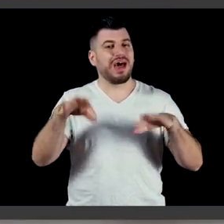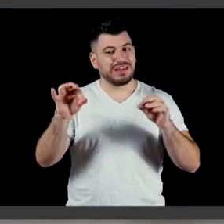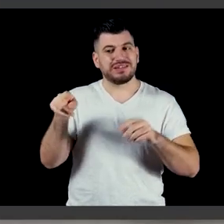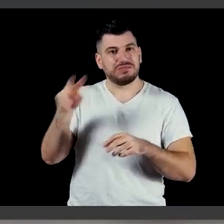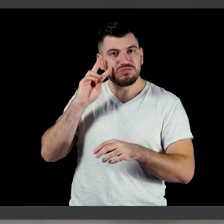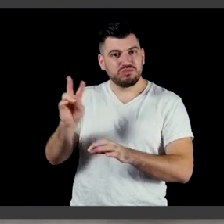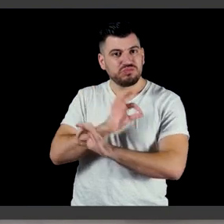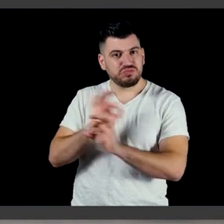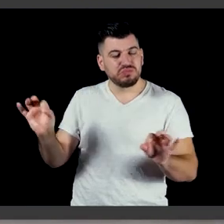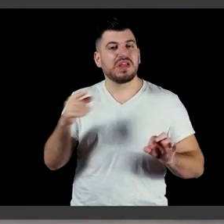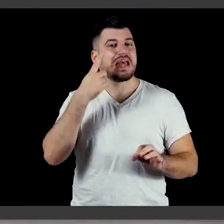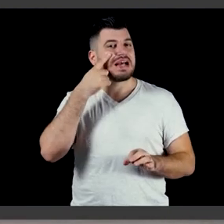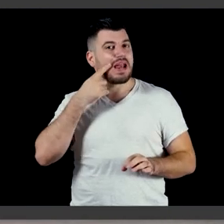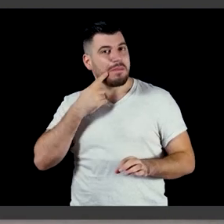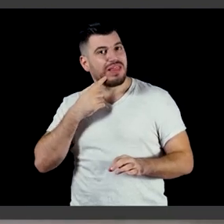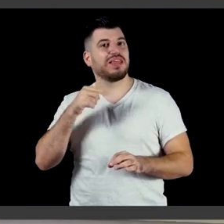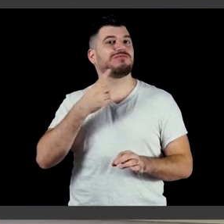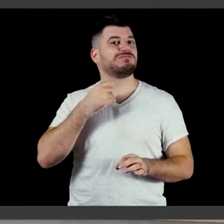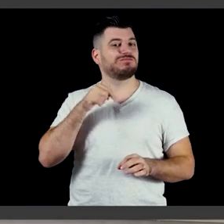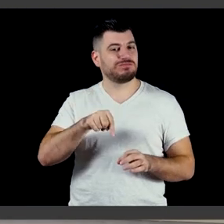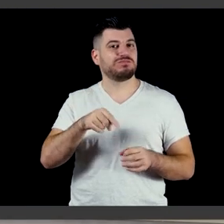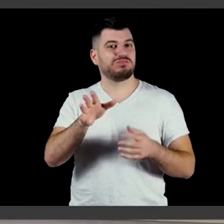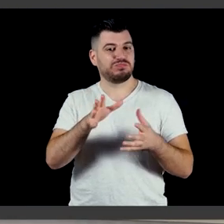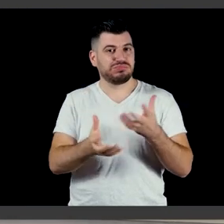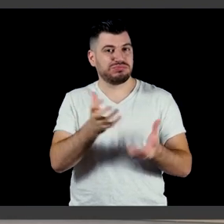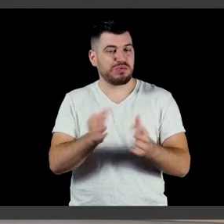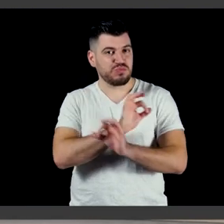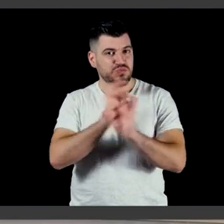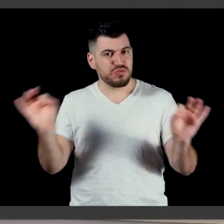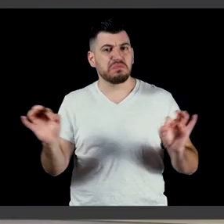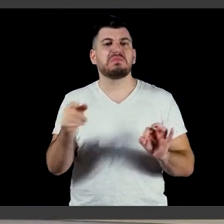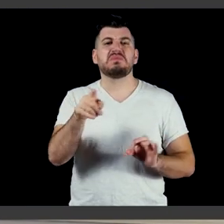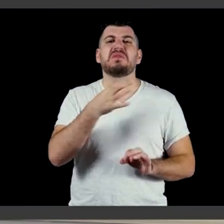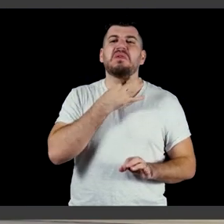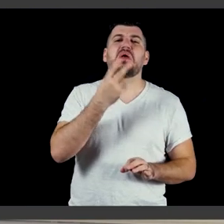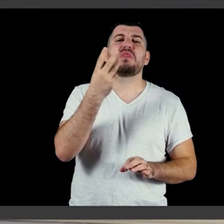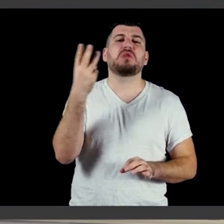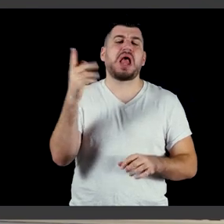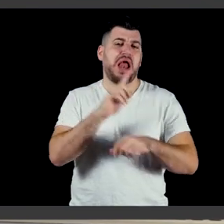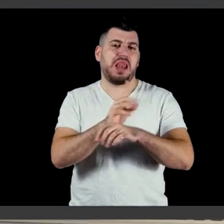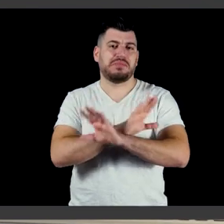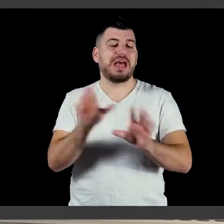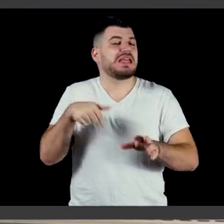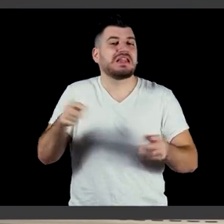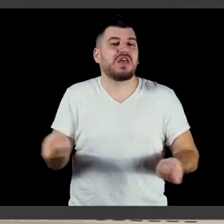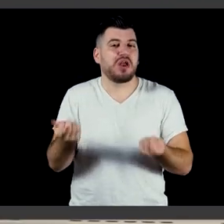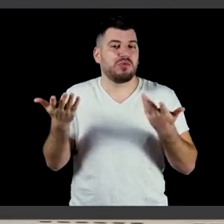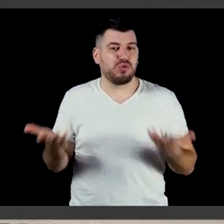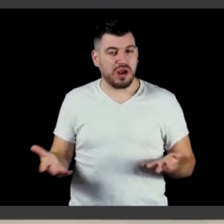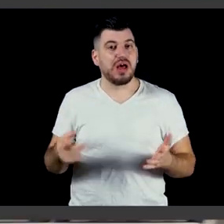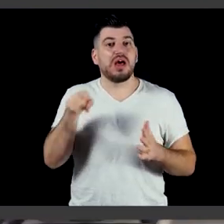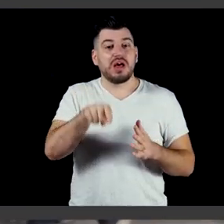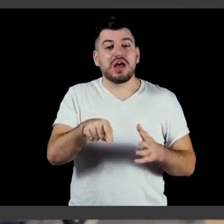θέλω. Το μπέικον μου αρχίζει να γίνεται, το κρεμμυδάκι μου αρχίζει να καραμελώνει. Πόση ώρα έχει περάσει ως τώρα? Ούτε 2-3